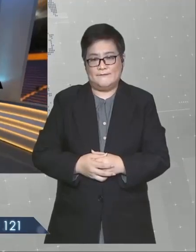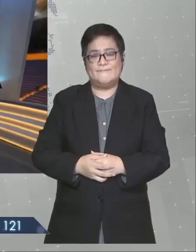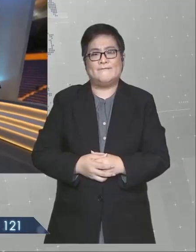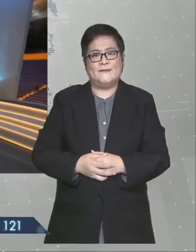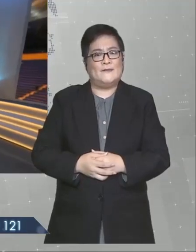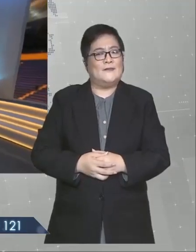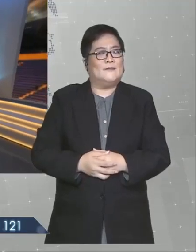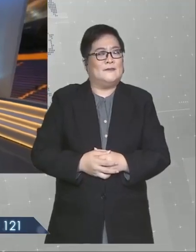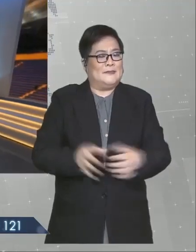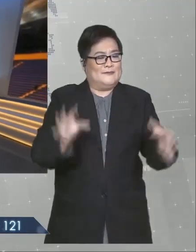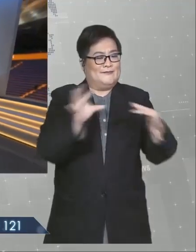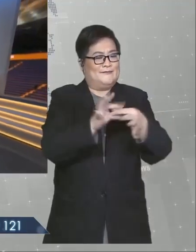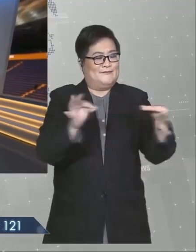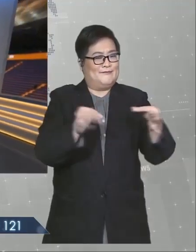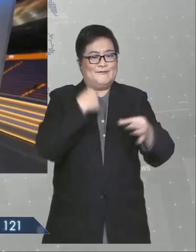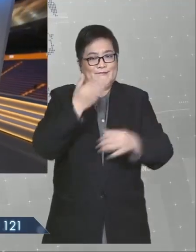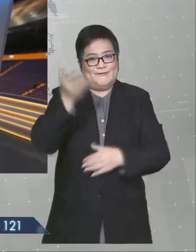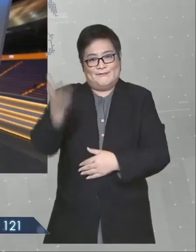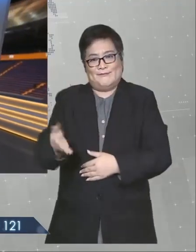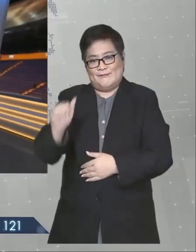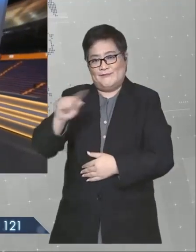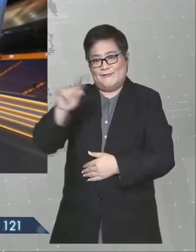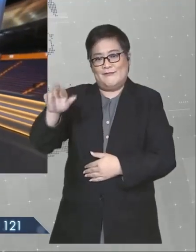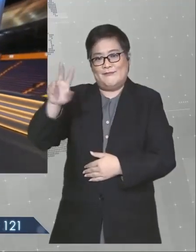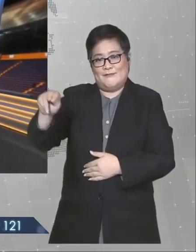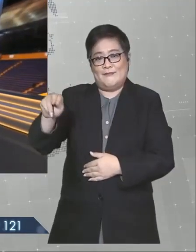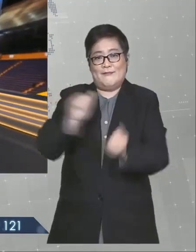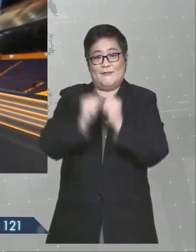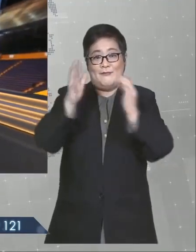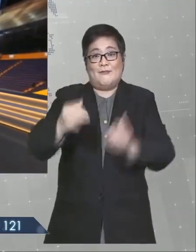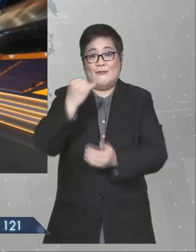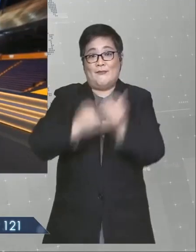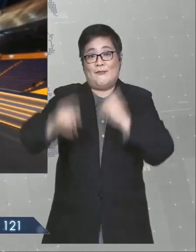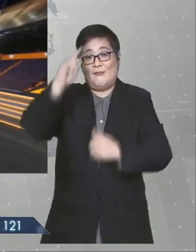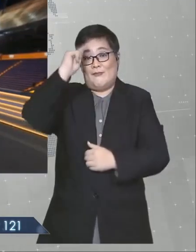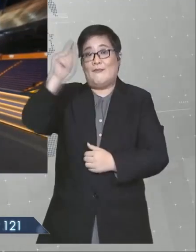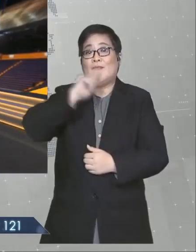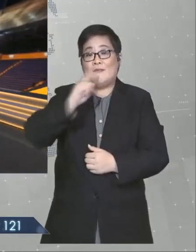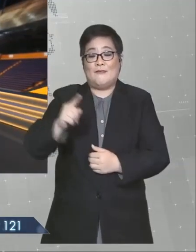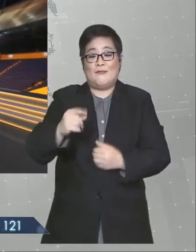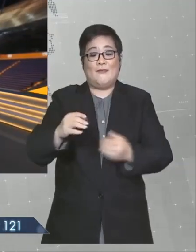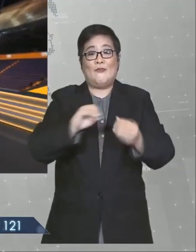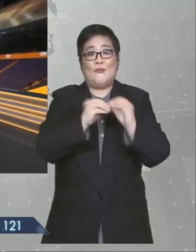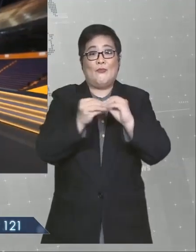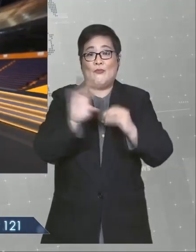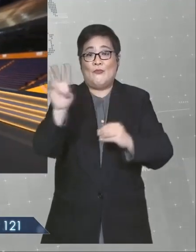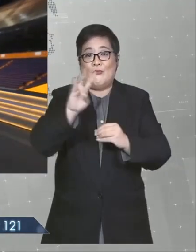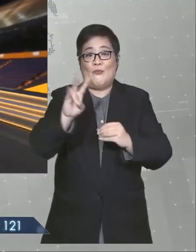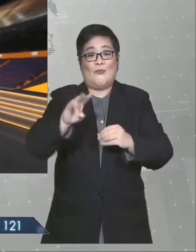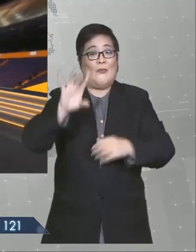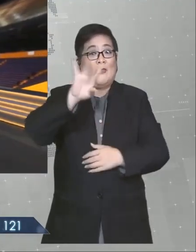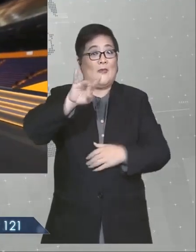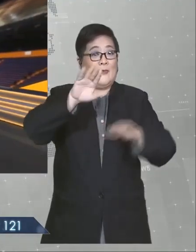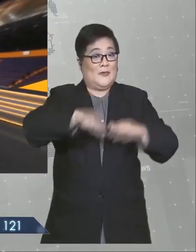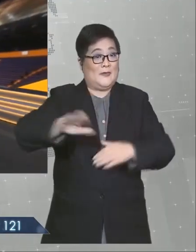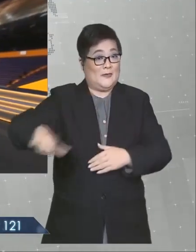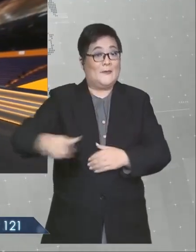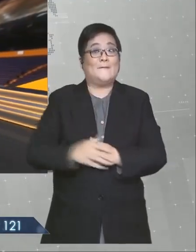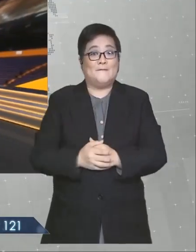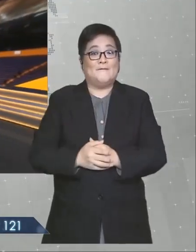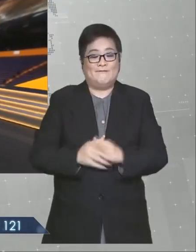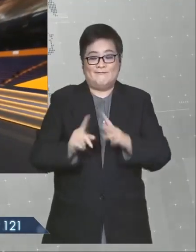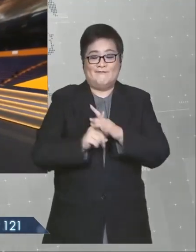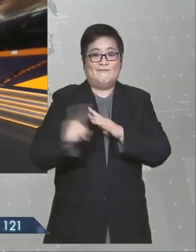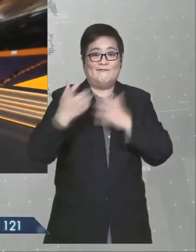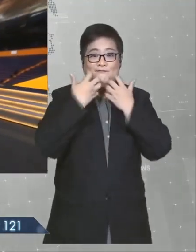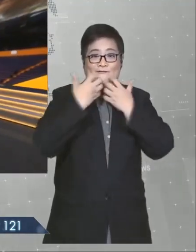Baik, sedikit trivia mengenai Azrin Nabila. Atlet kelahiran Kuala Terengganu ini merupakan anak ketujuh daripada 8 adik-beradik ligat di